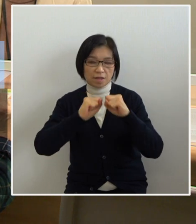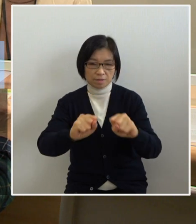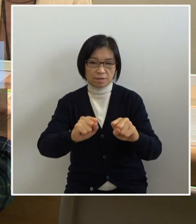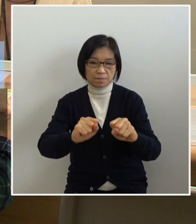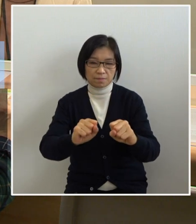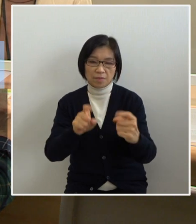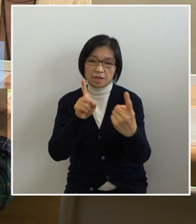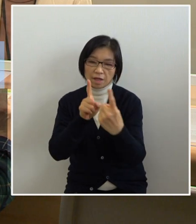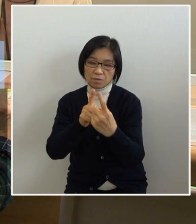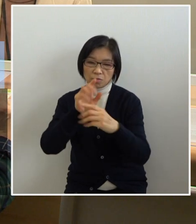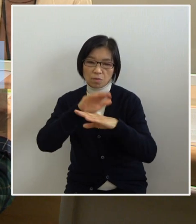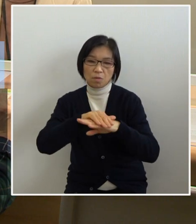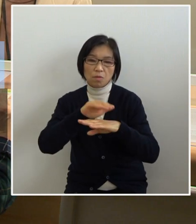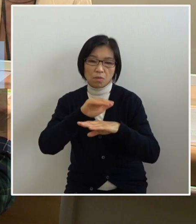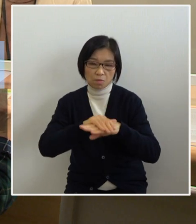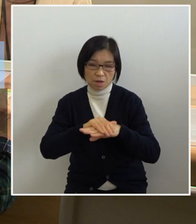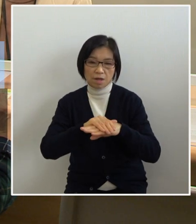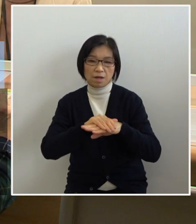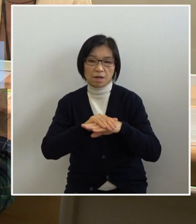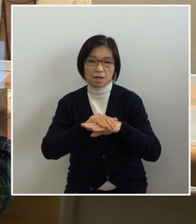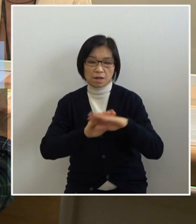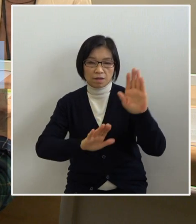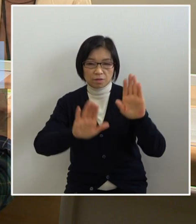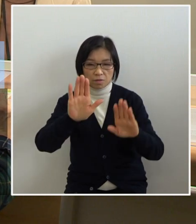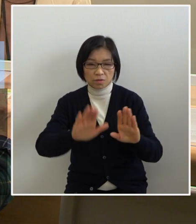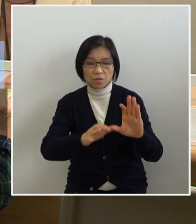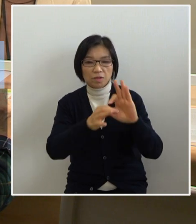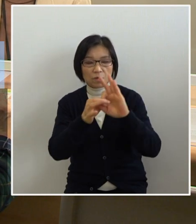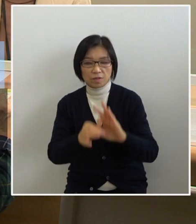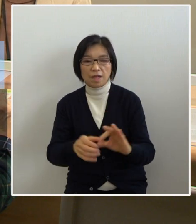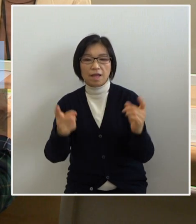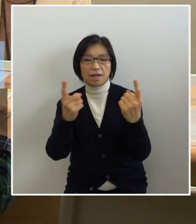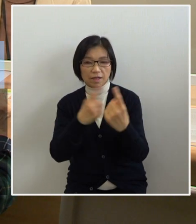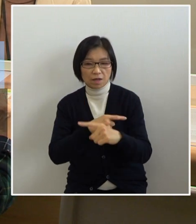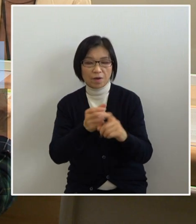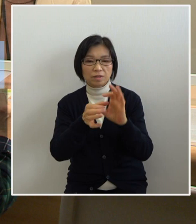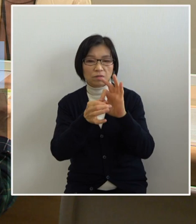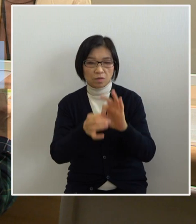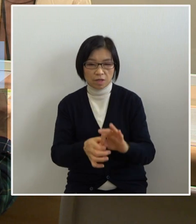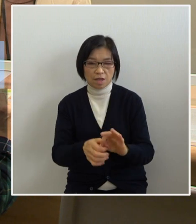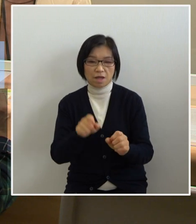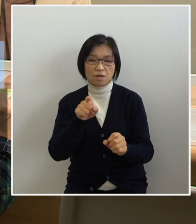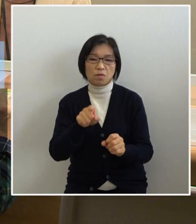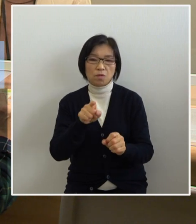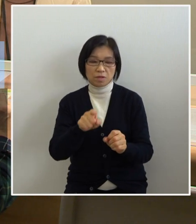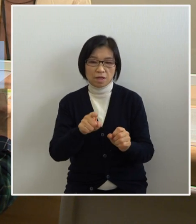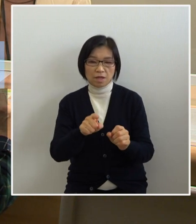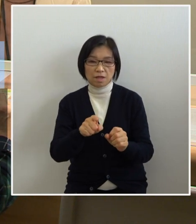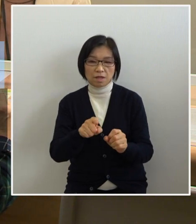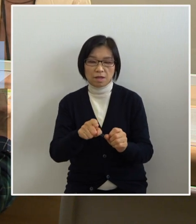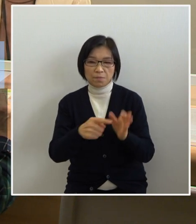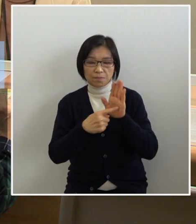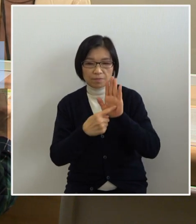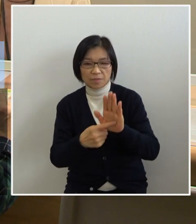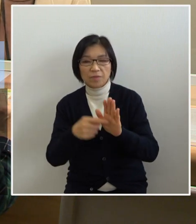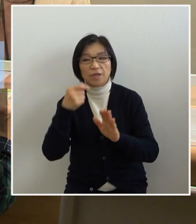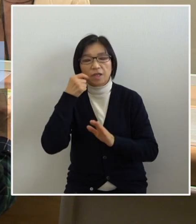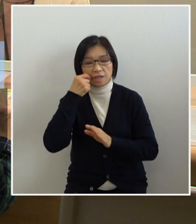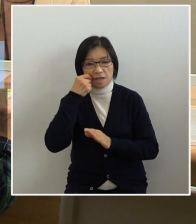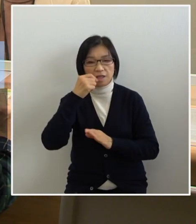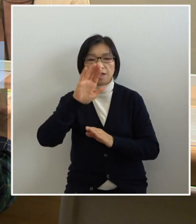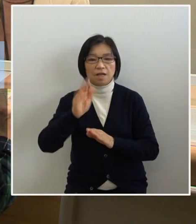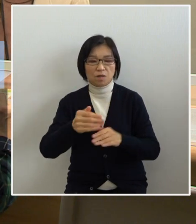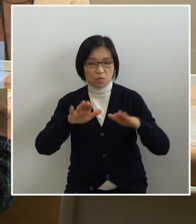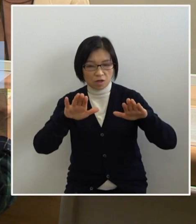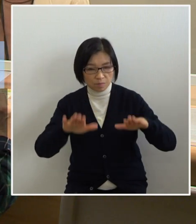対応方法は状況に応じて変わるので、ここではお示しできませんが、今